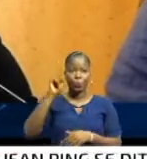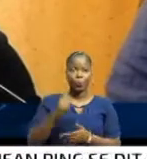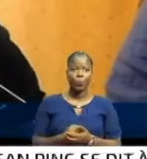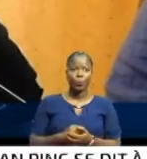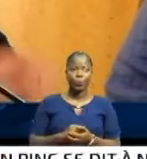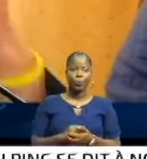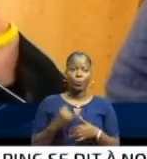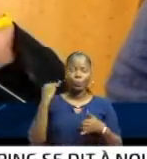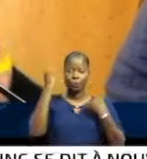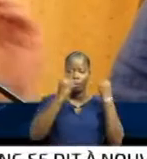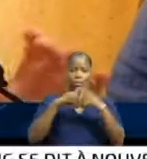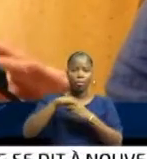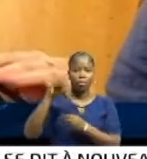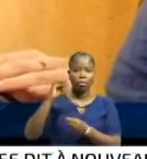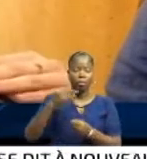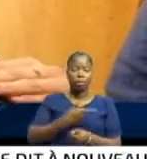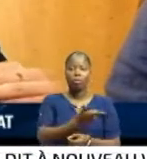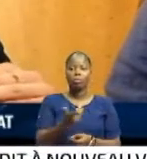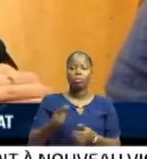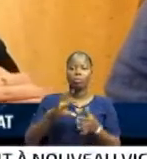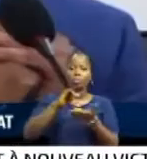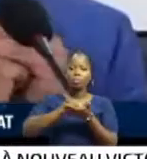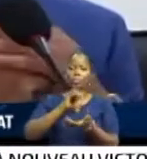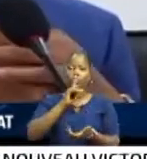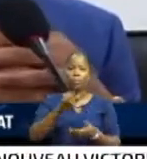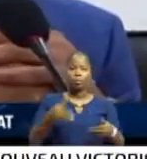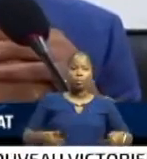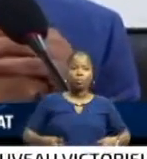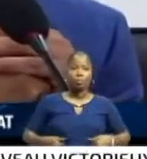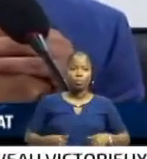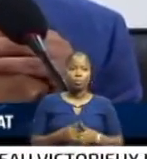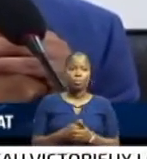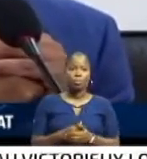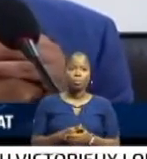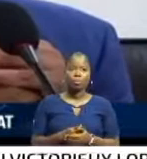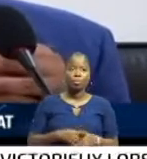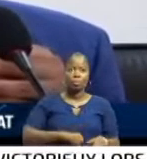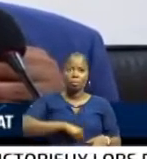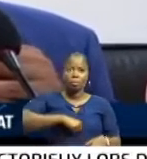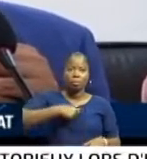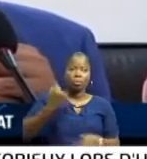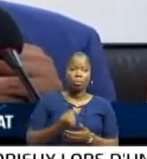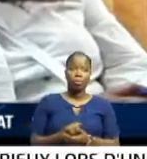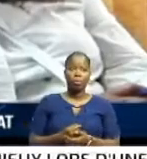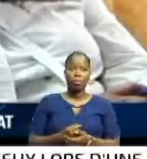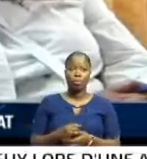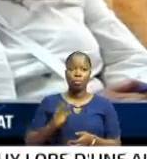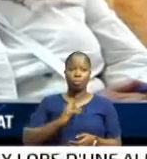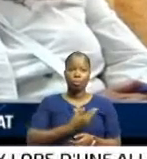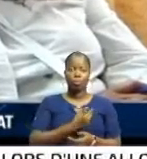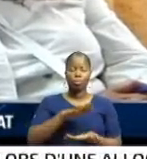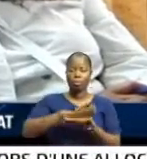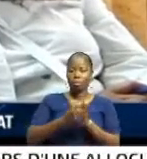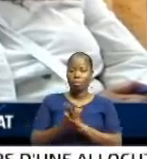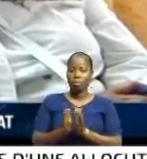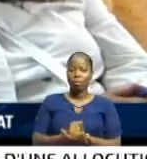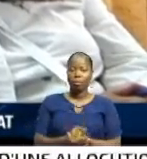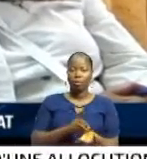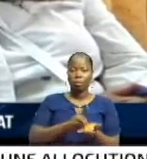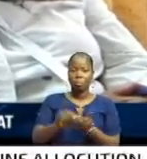inquiétant encore lorsque ces jeunes sont livrés à eux mêmes lorsqu'ils sont gagnés par un sentiment d'impasse nombre d'entre eux deviennent une proie de